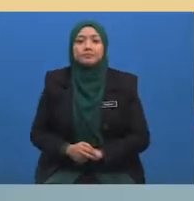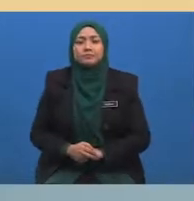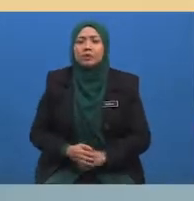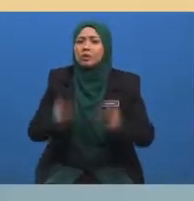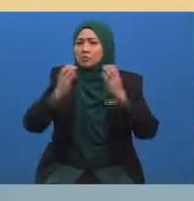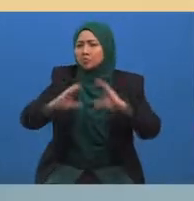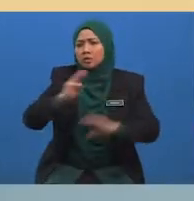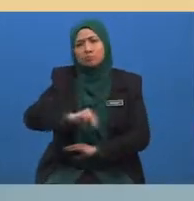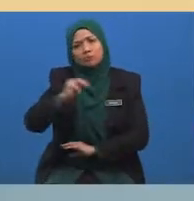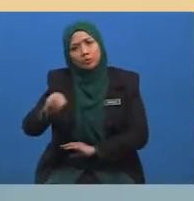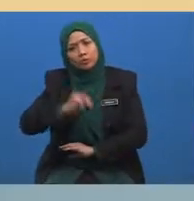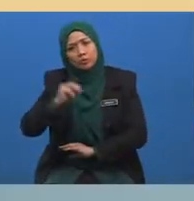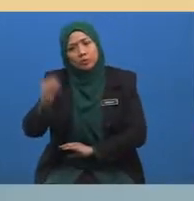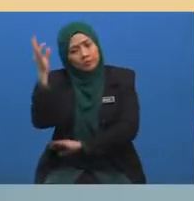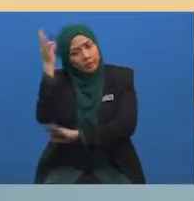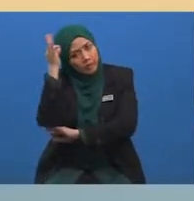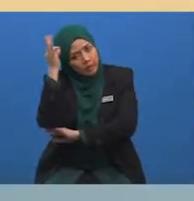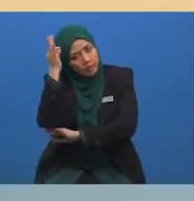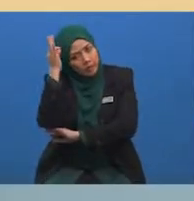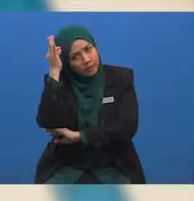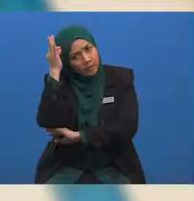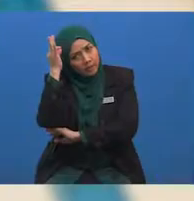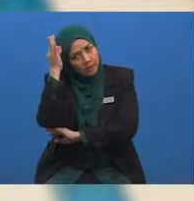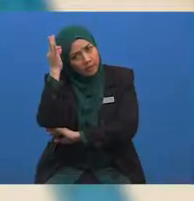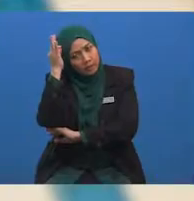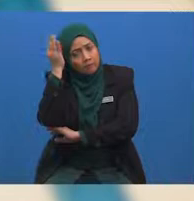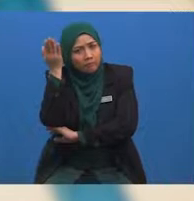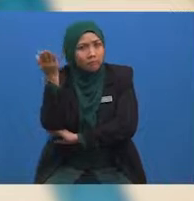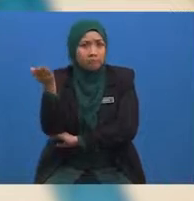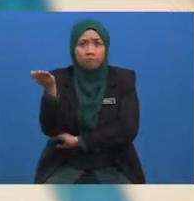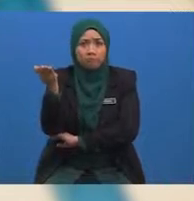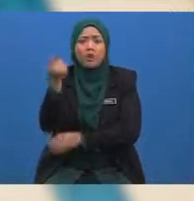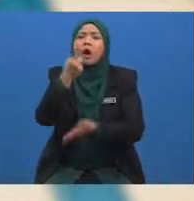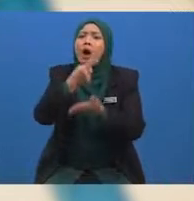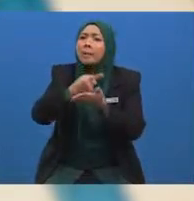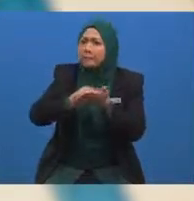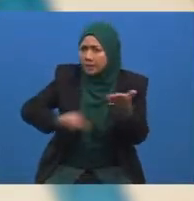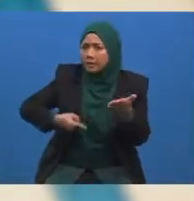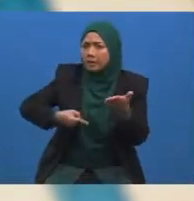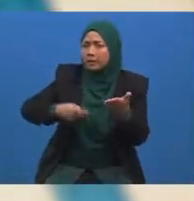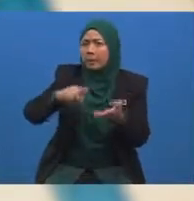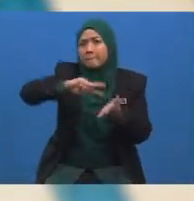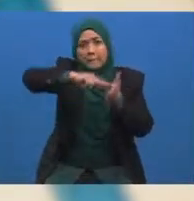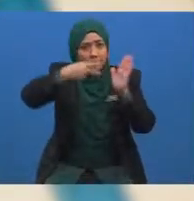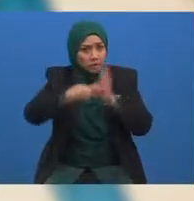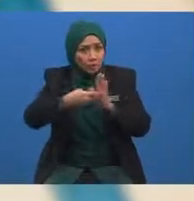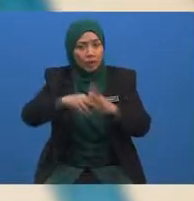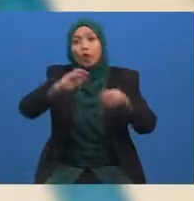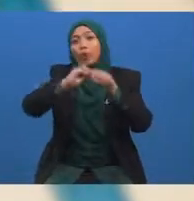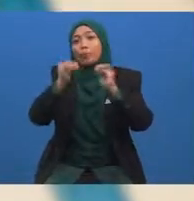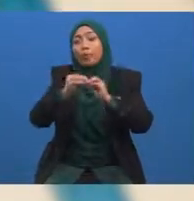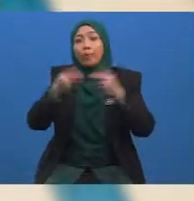Cuba murid-murid berfikir sejenak. Apakah maksud nombor perdana?